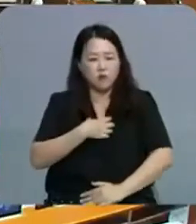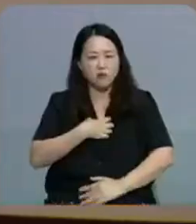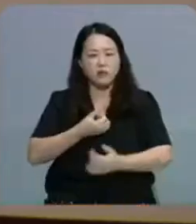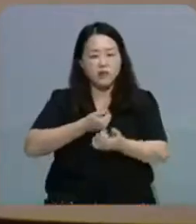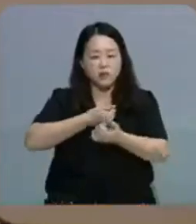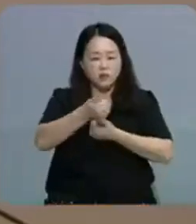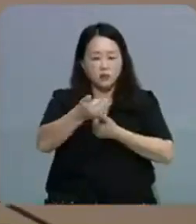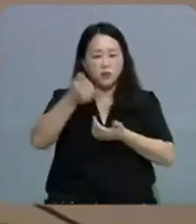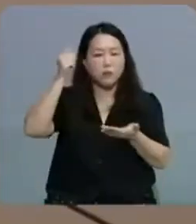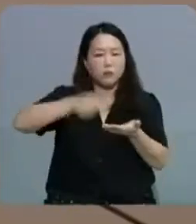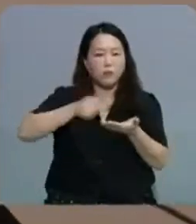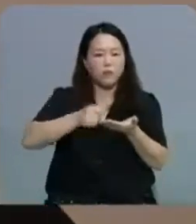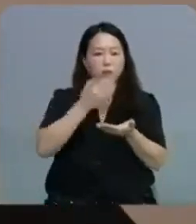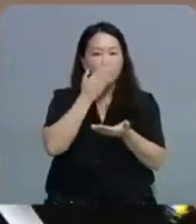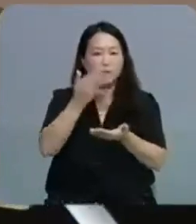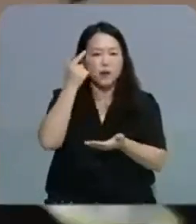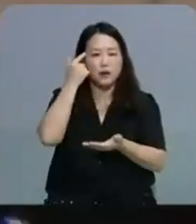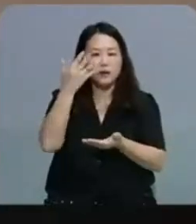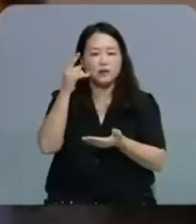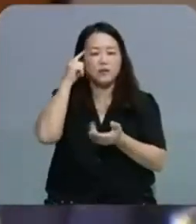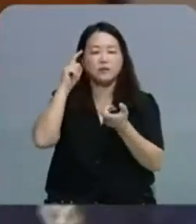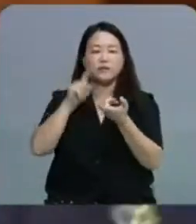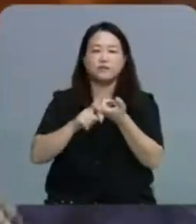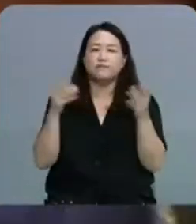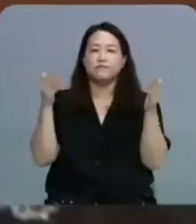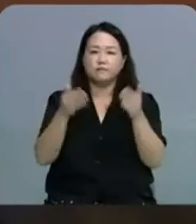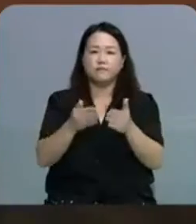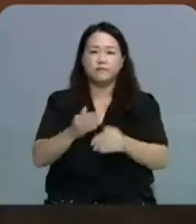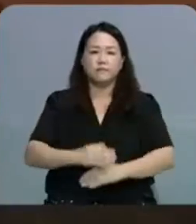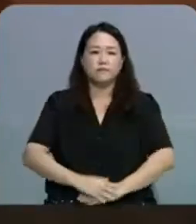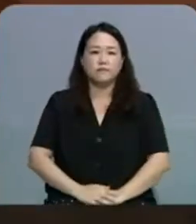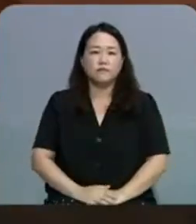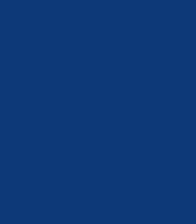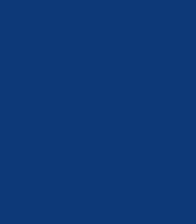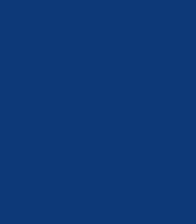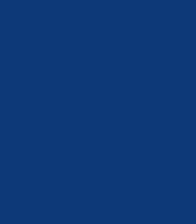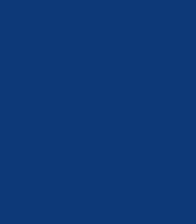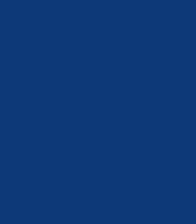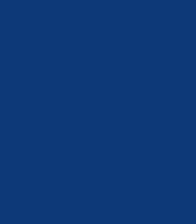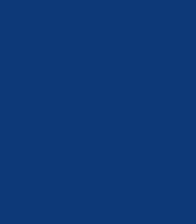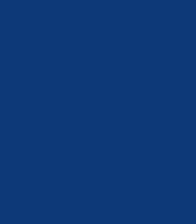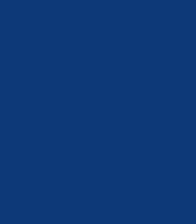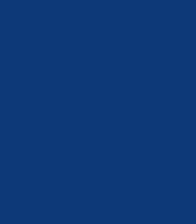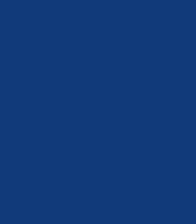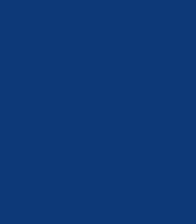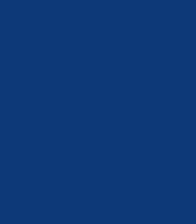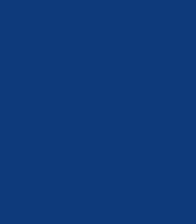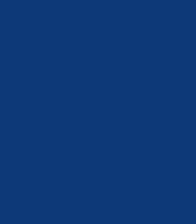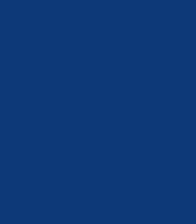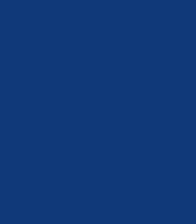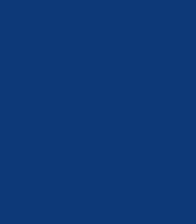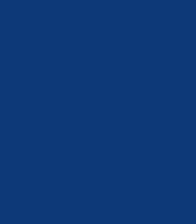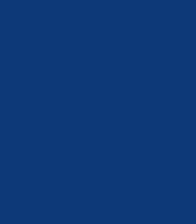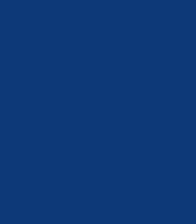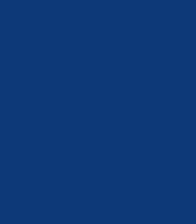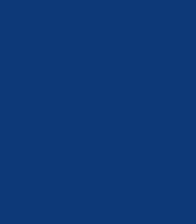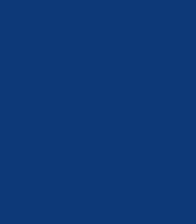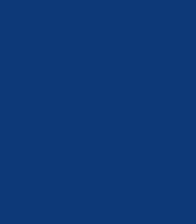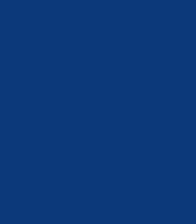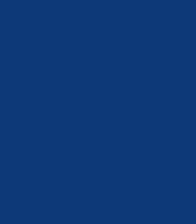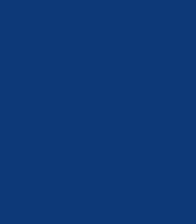관심이 쏠리고 있습니다 캡에 수요 쓰기 종 아닙니다 5 용법